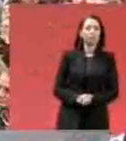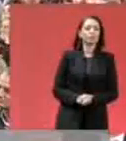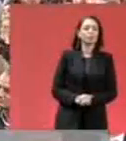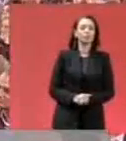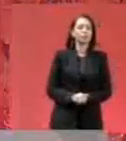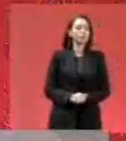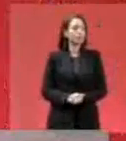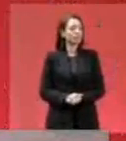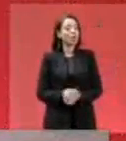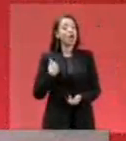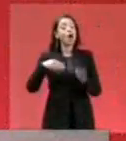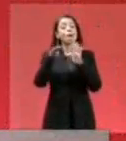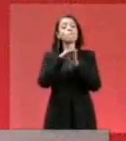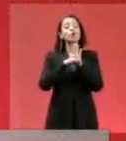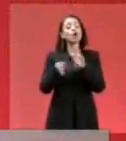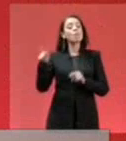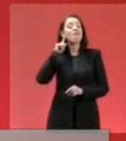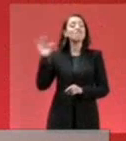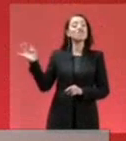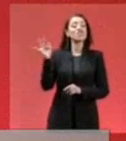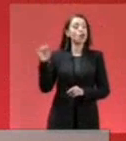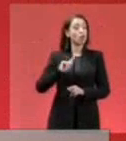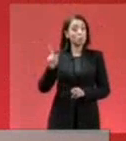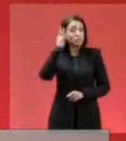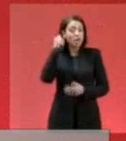Επίσης, από το πρόγραμμα Φιλόδημος,